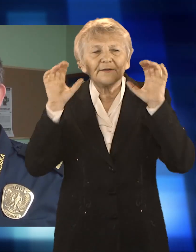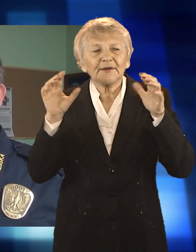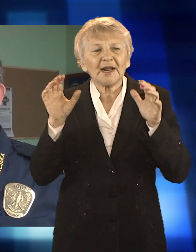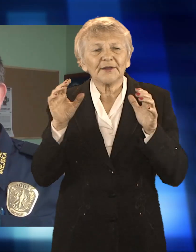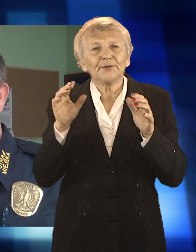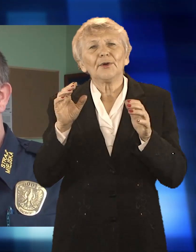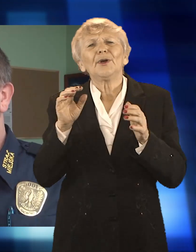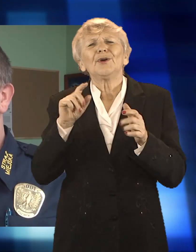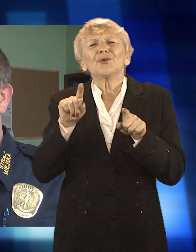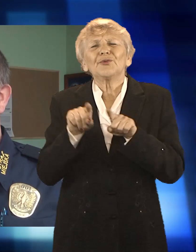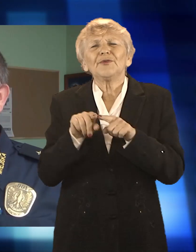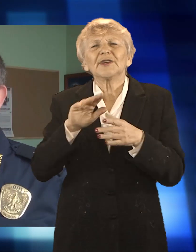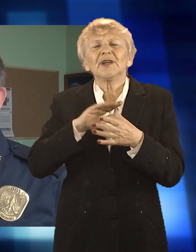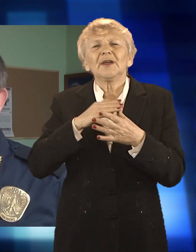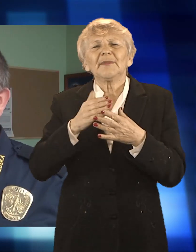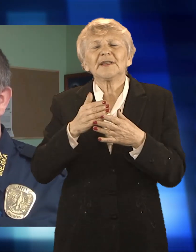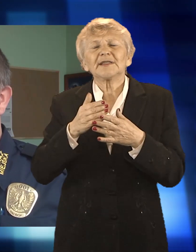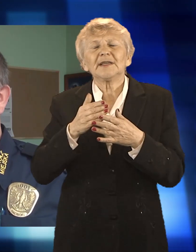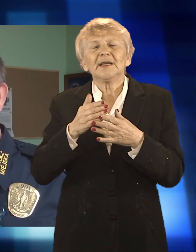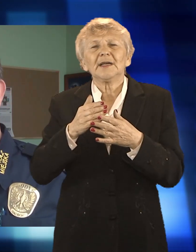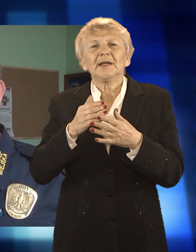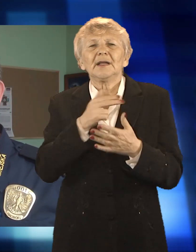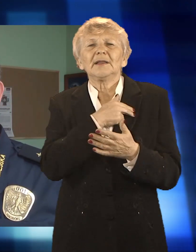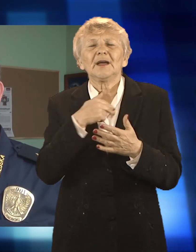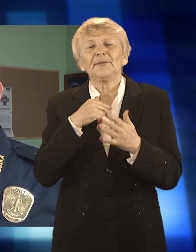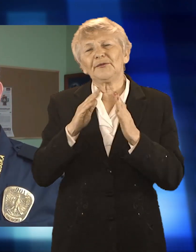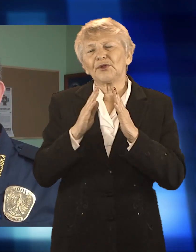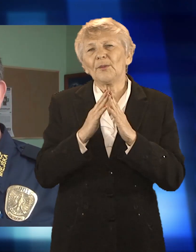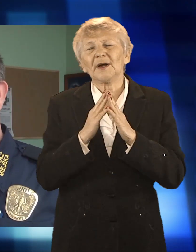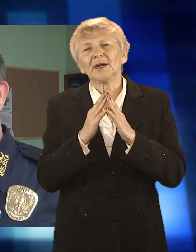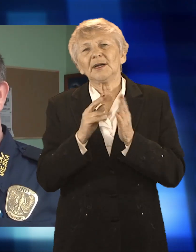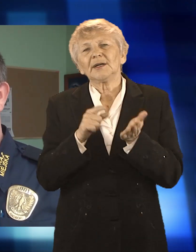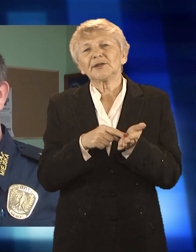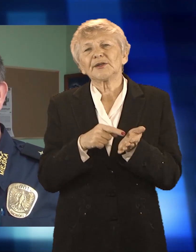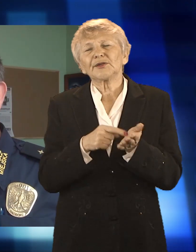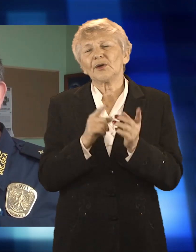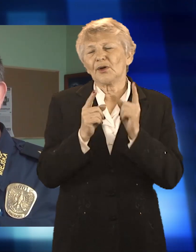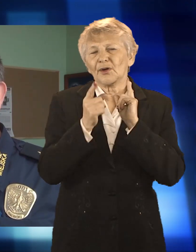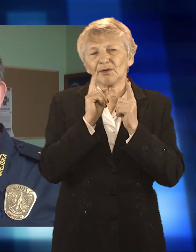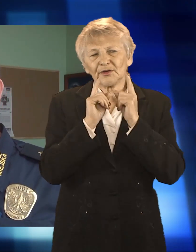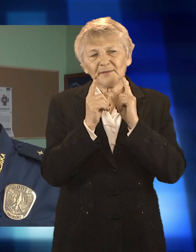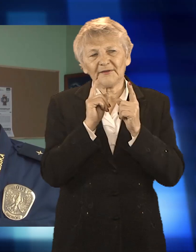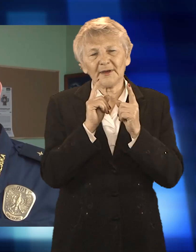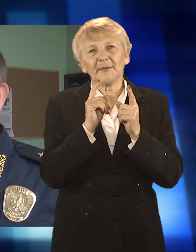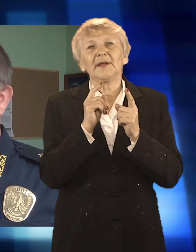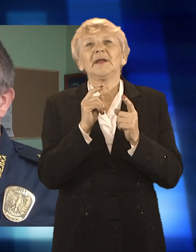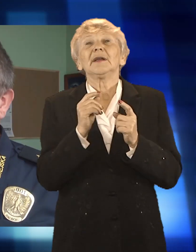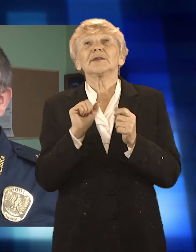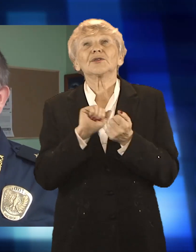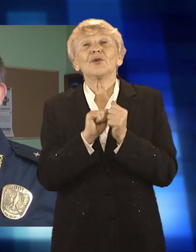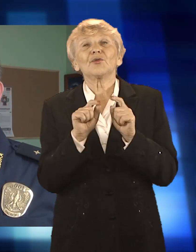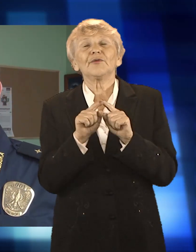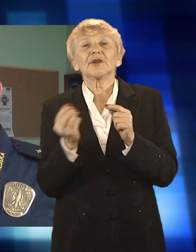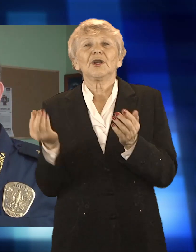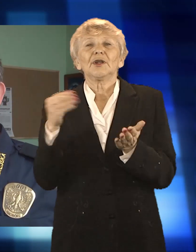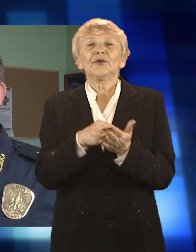często na temat właśnie ekologii, tym bardziej, że funkcjonują programy, które tutaj dofinansowują również do wymiany pieców, do